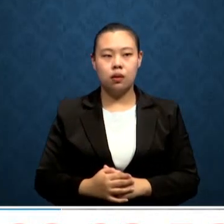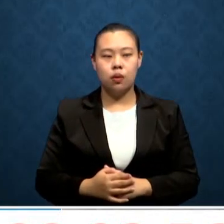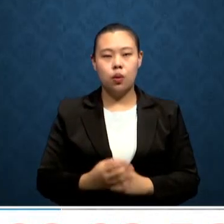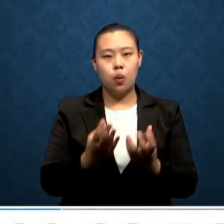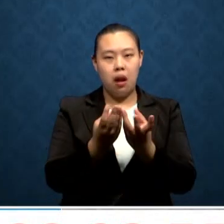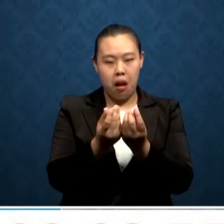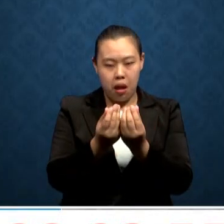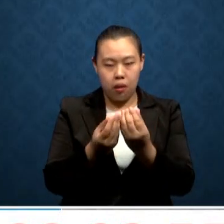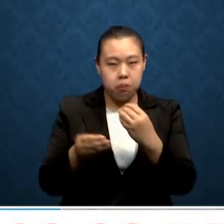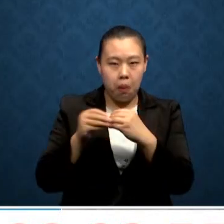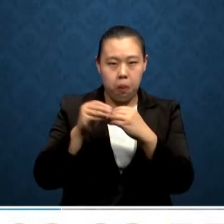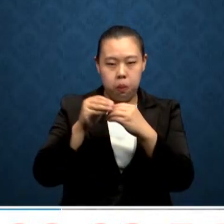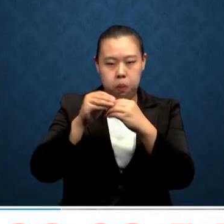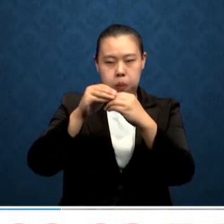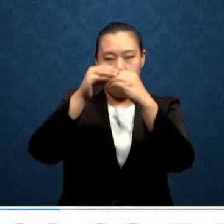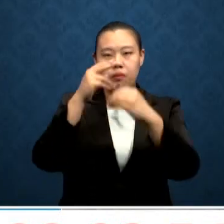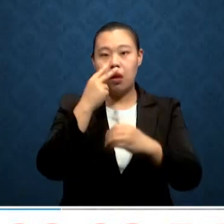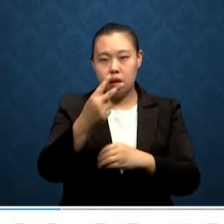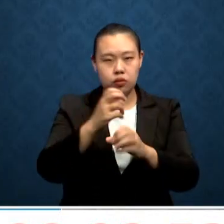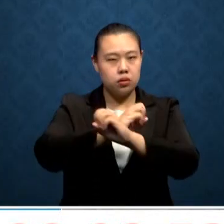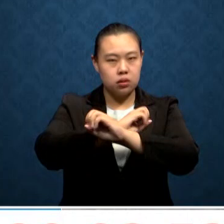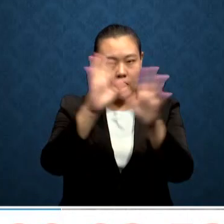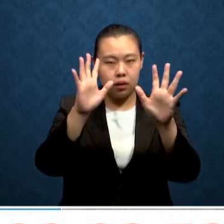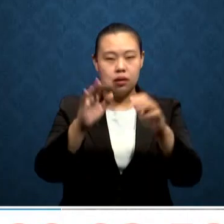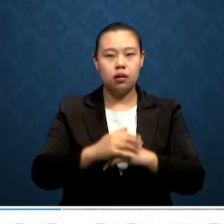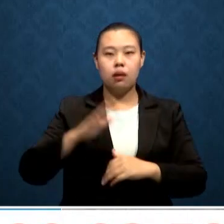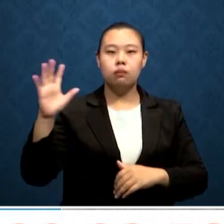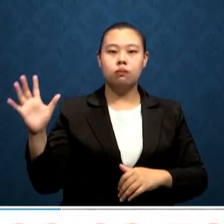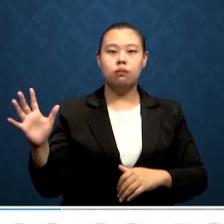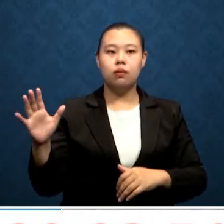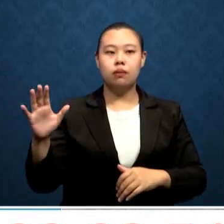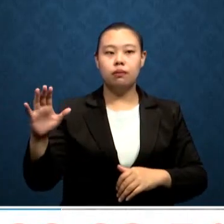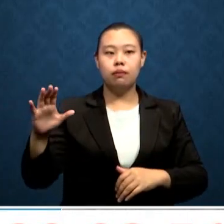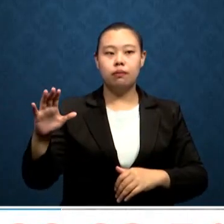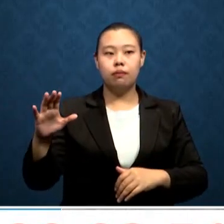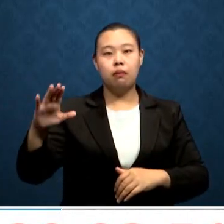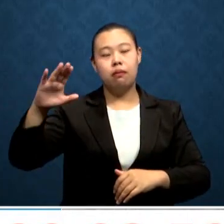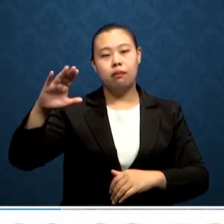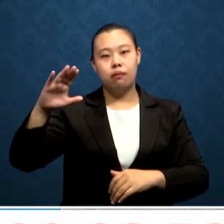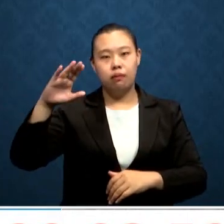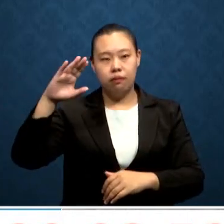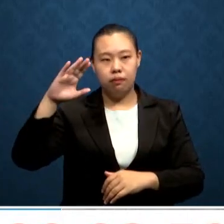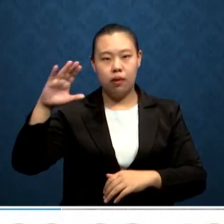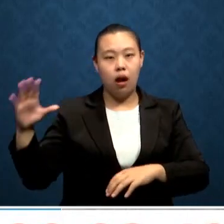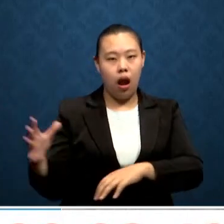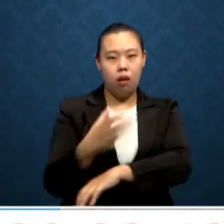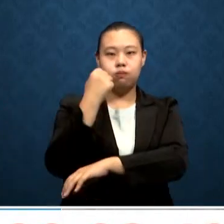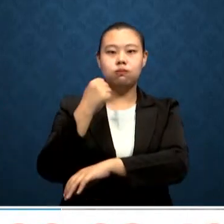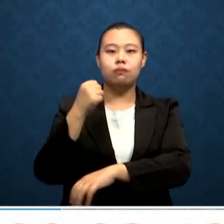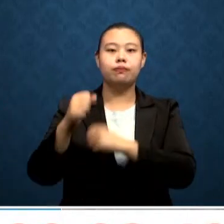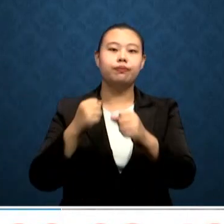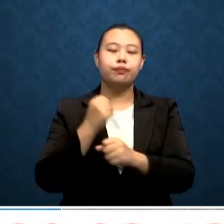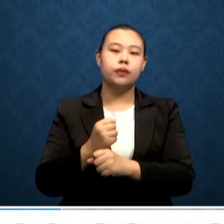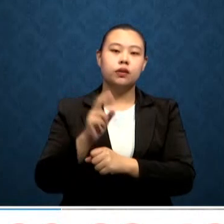นตั้งแต่ปฏิวัติปี57ที่ผมโดนปฏิวัติมาด้วยถึงปัจจุบัน